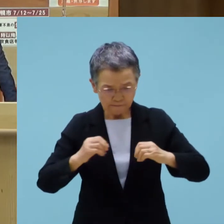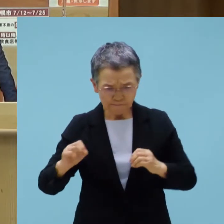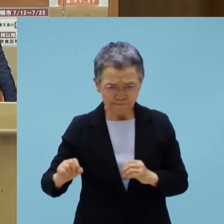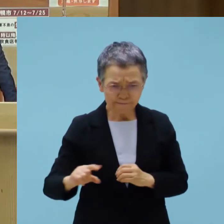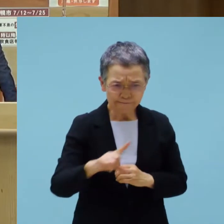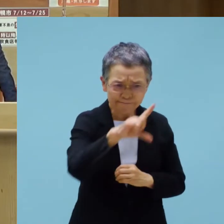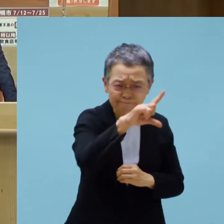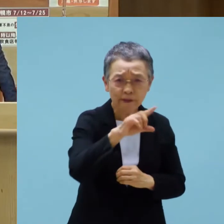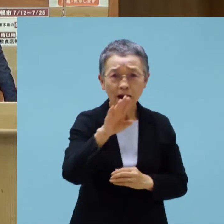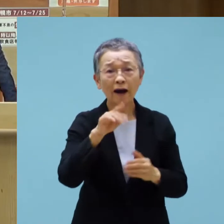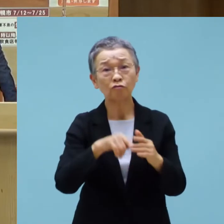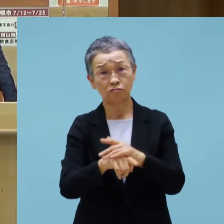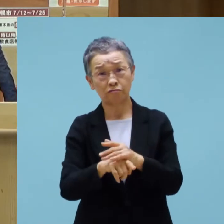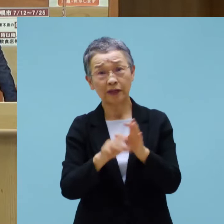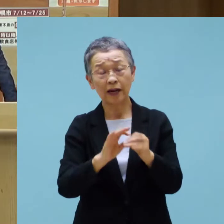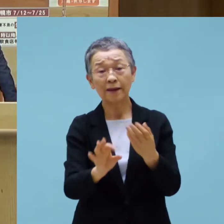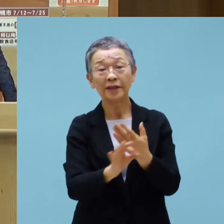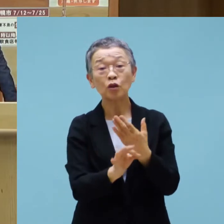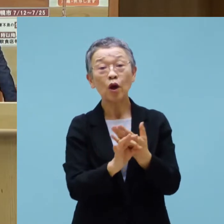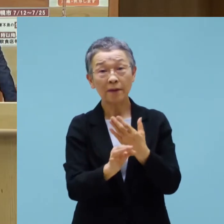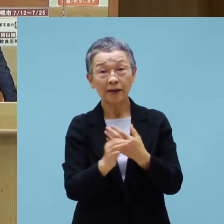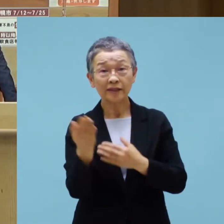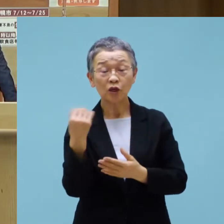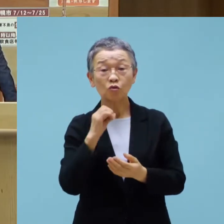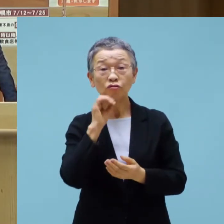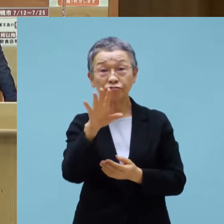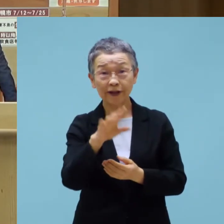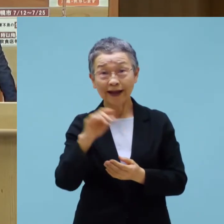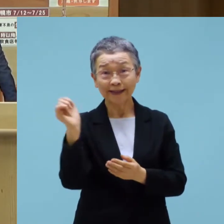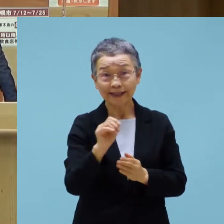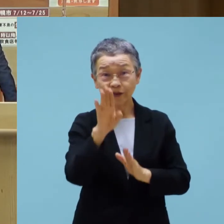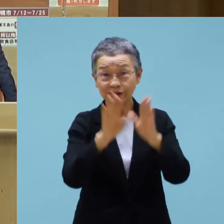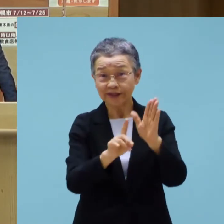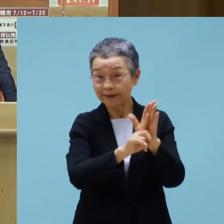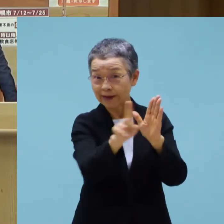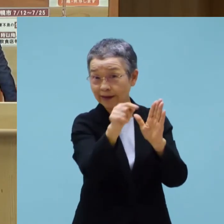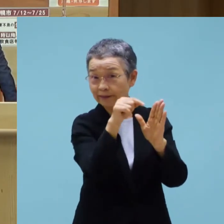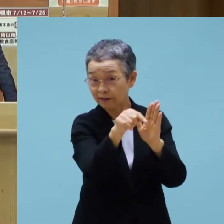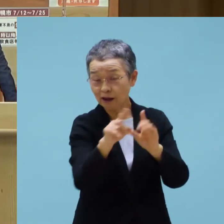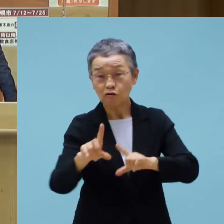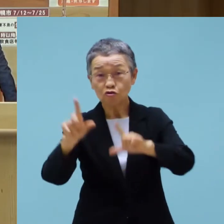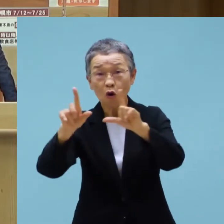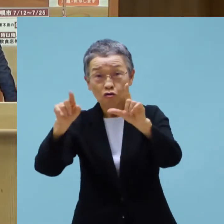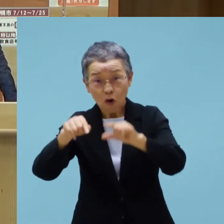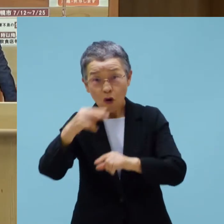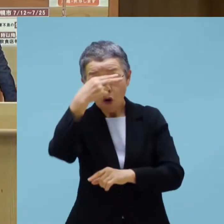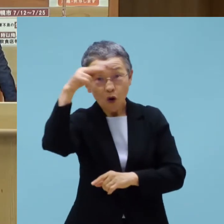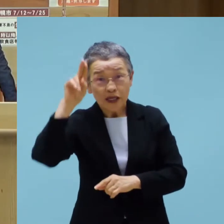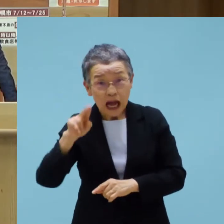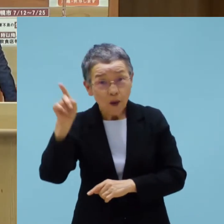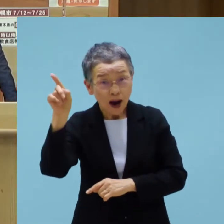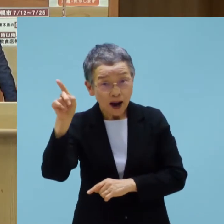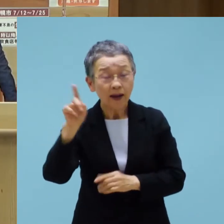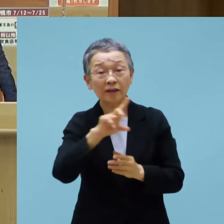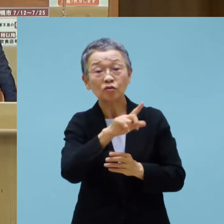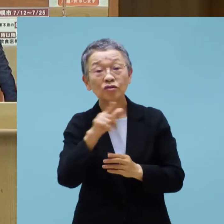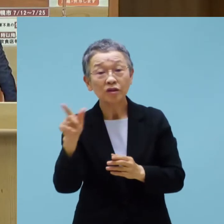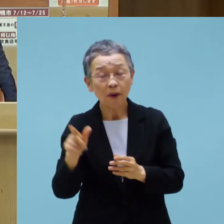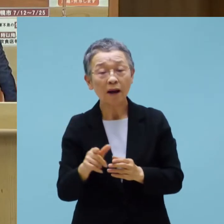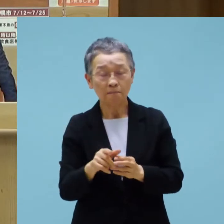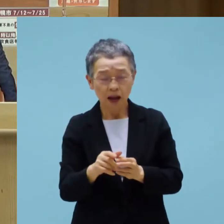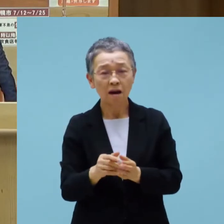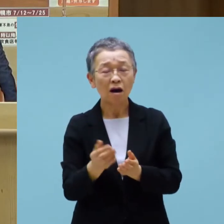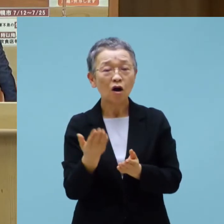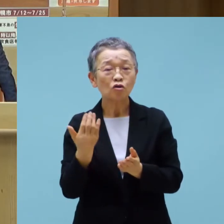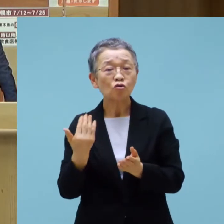まあ、今例えば先ほど申し上げたような緊急事態宣言が出ている東京都や沖縄県については、まあ、そもそも、